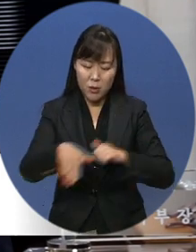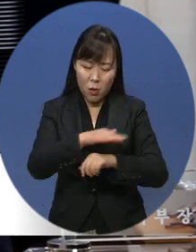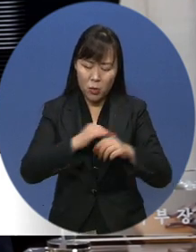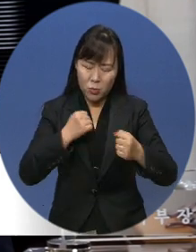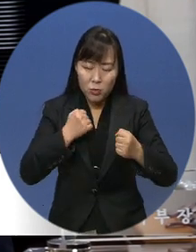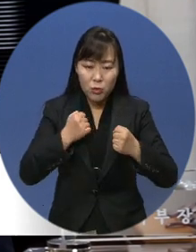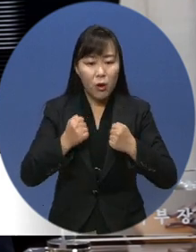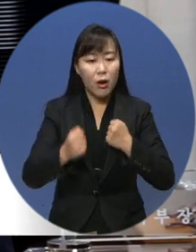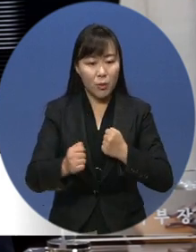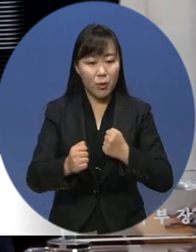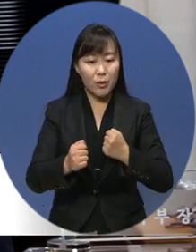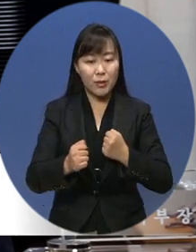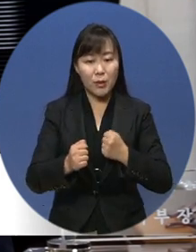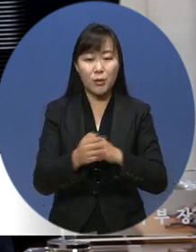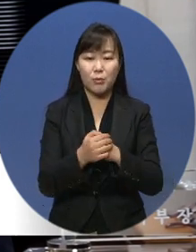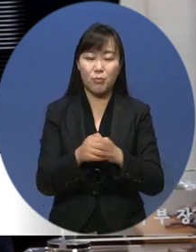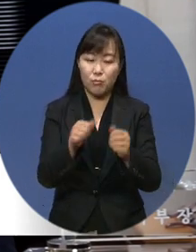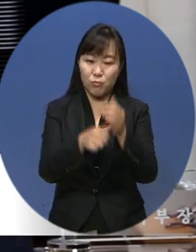불구하고